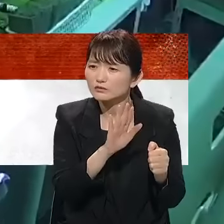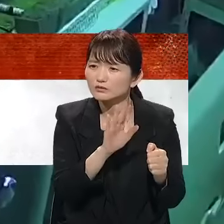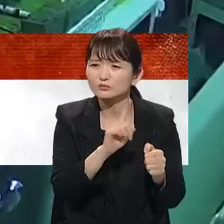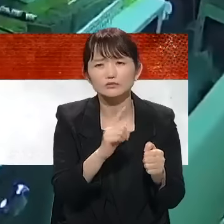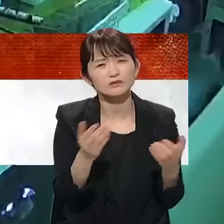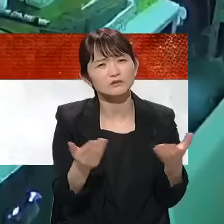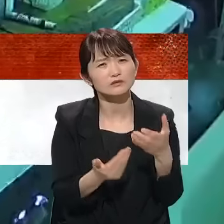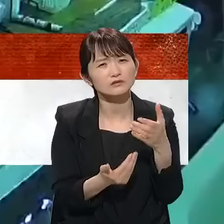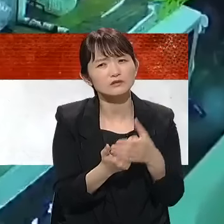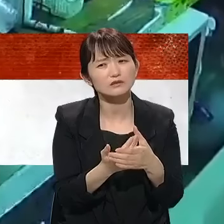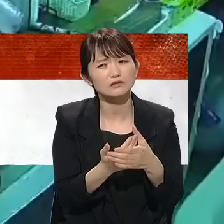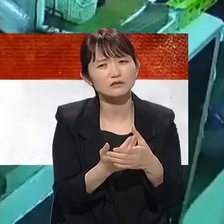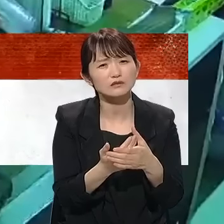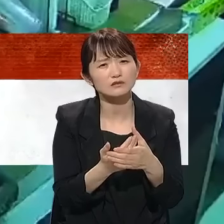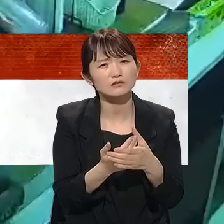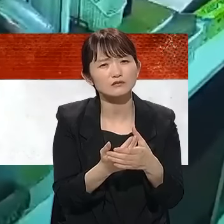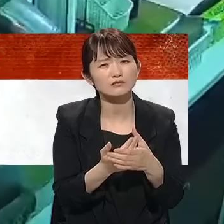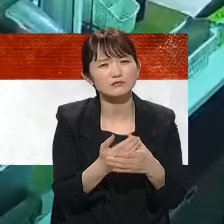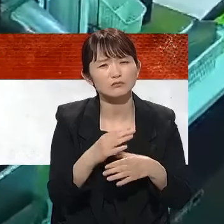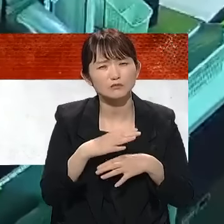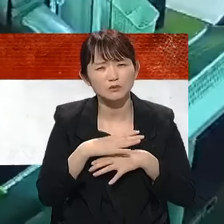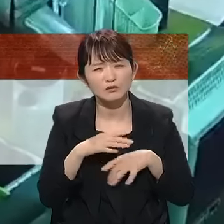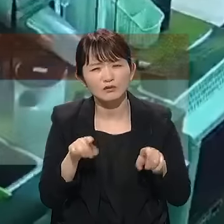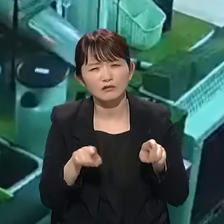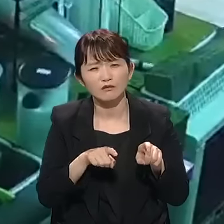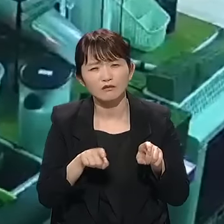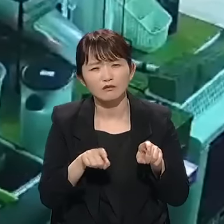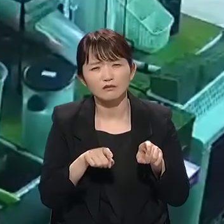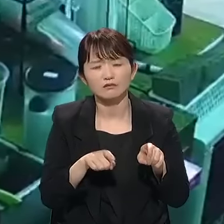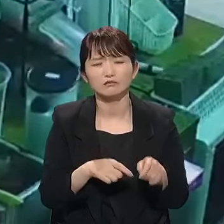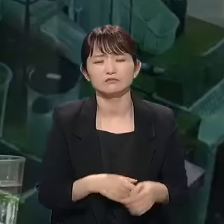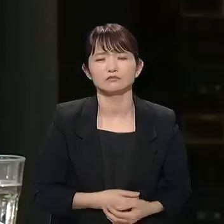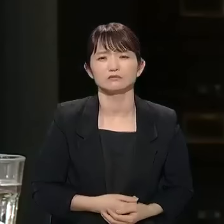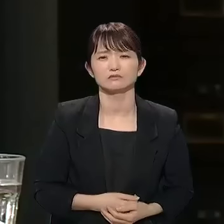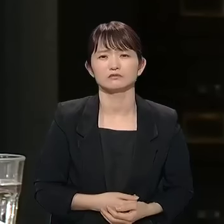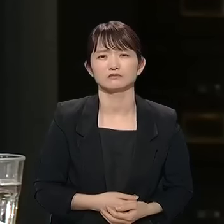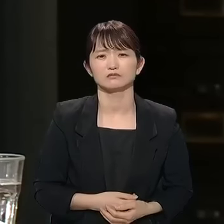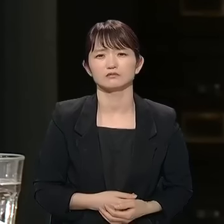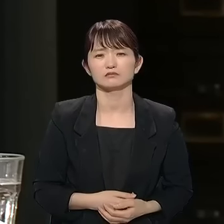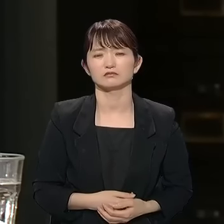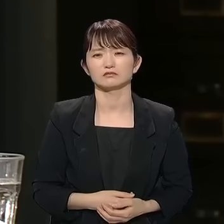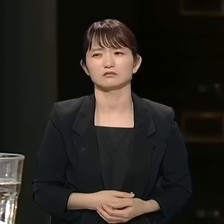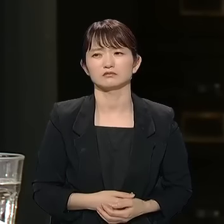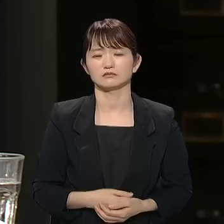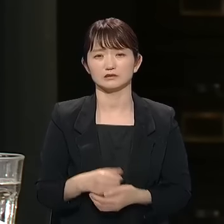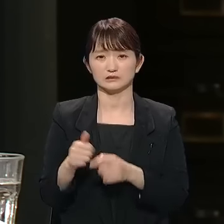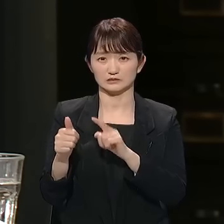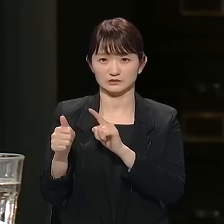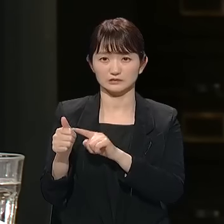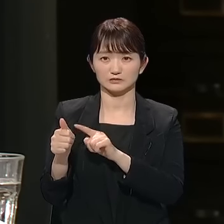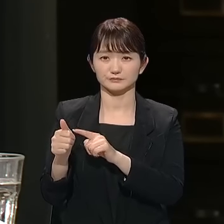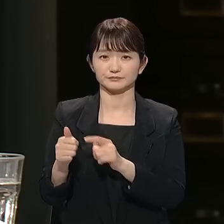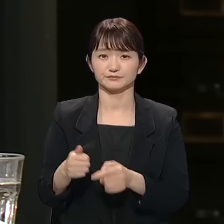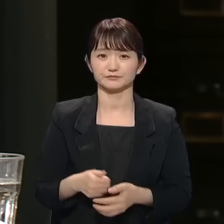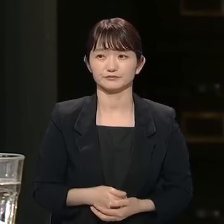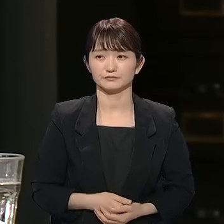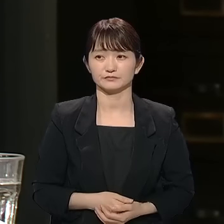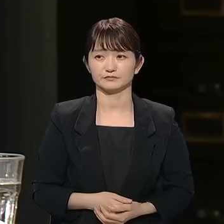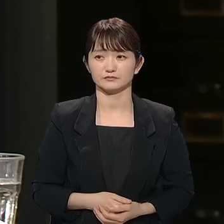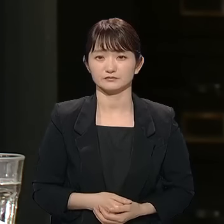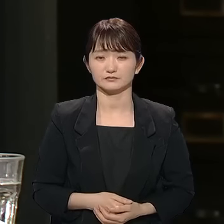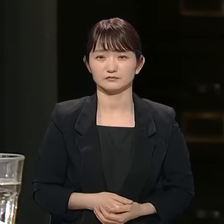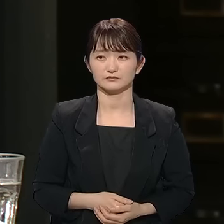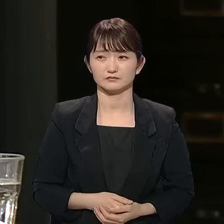도대체 무슨 일이 일어났을까. 내 완전 무서웠죠. 자, 이 인간이